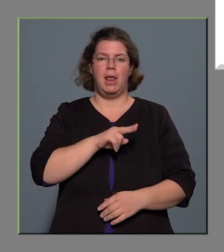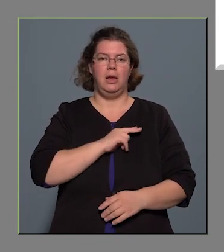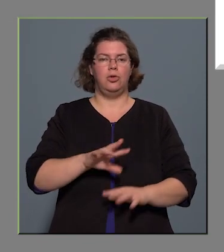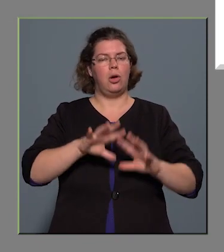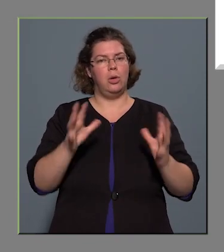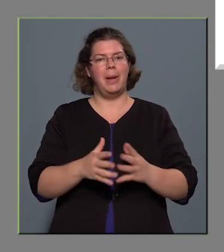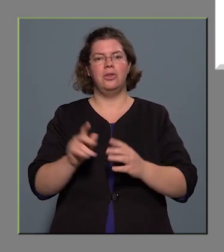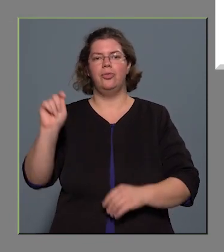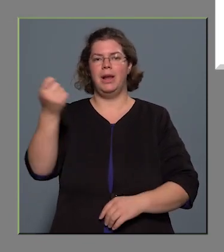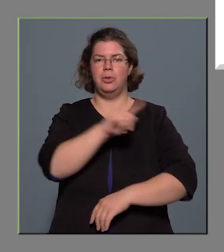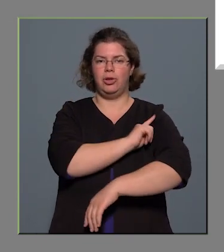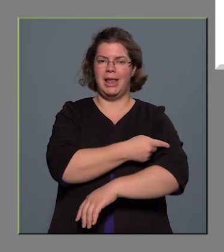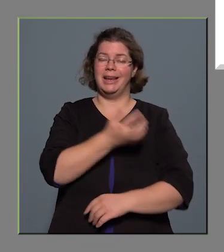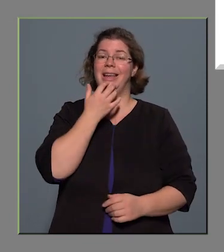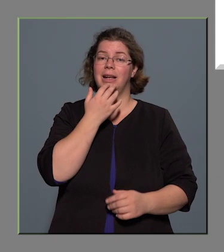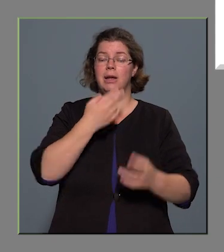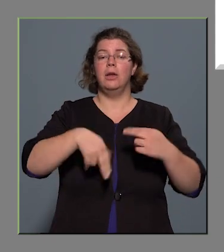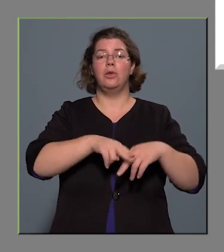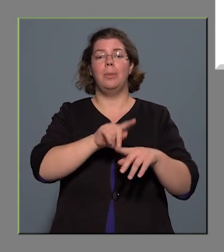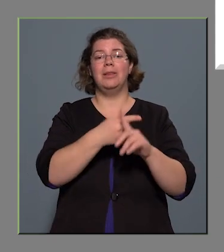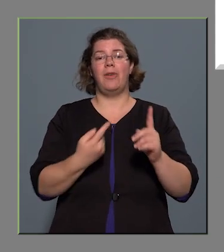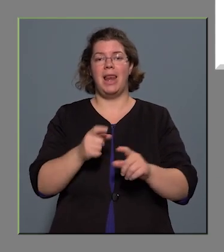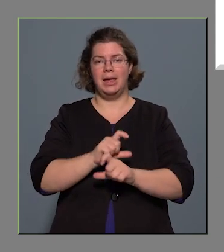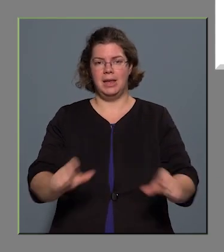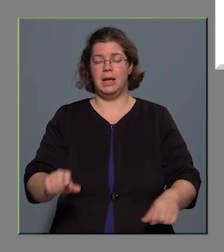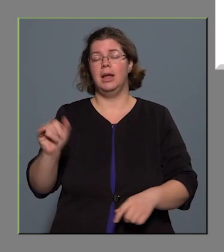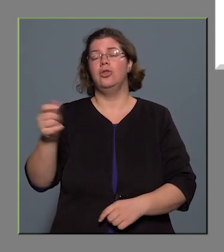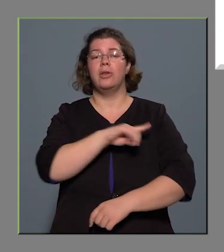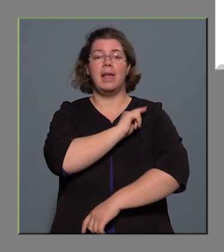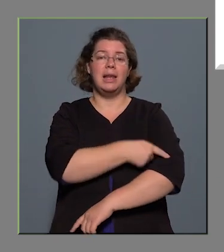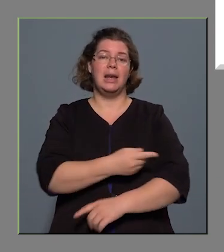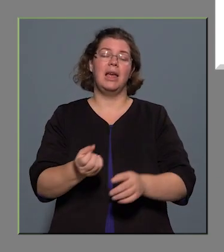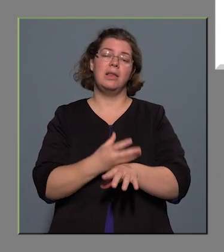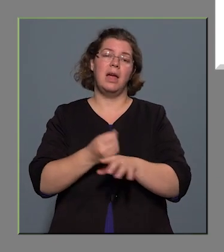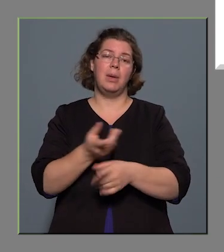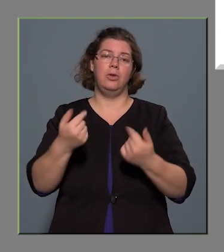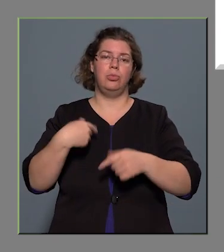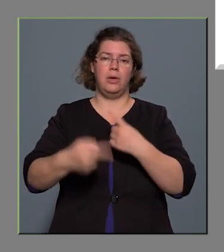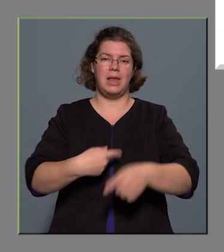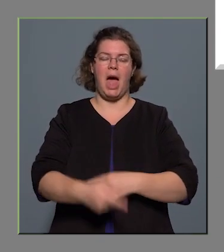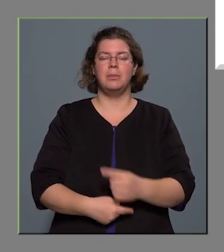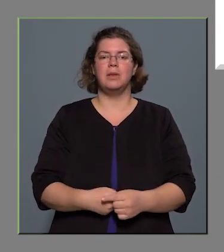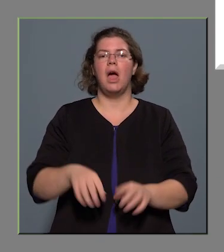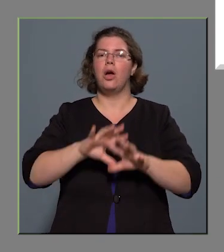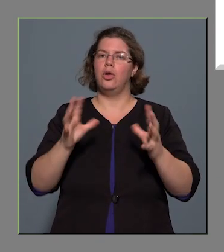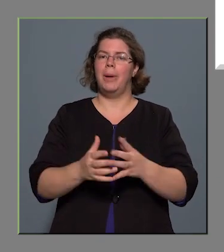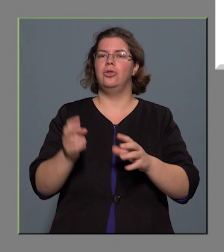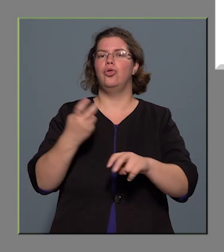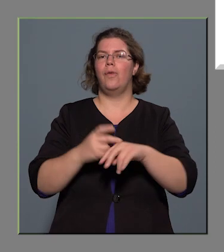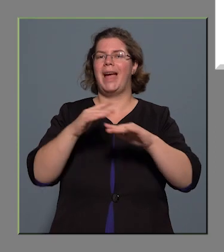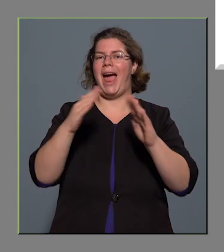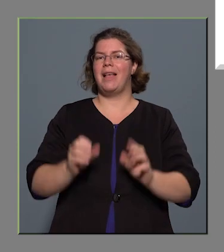globális villamosenergia igény több mint feléért, és az energiatermelésből származó globális